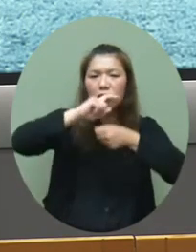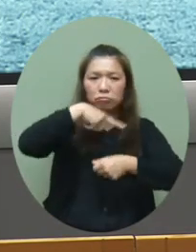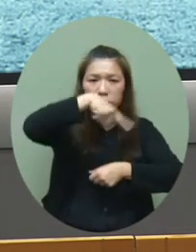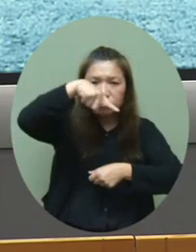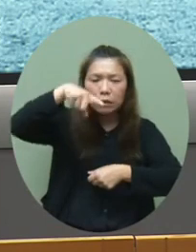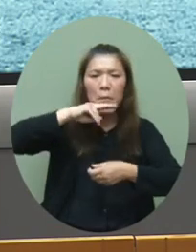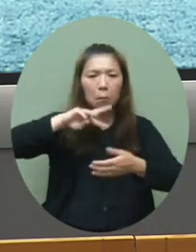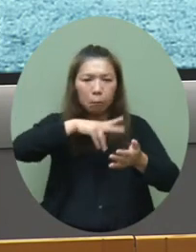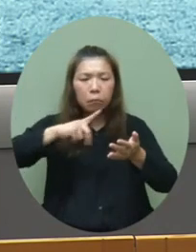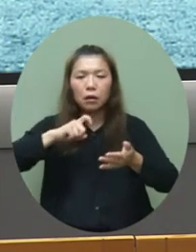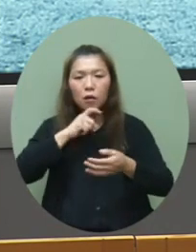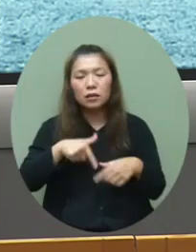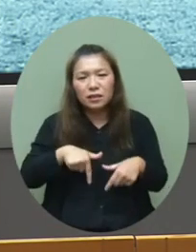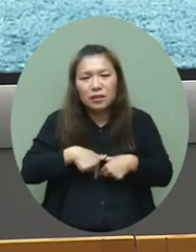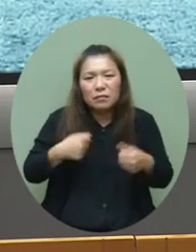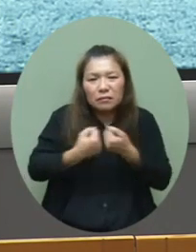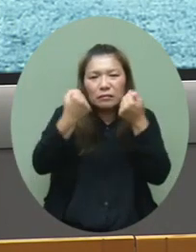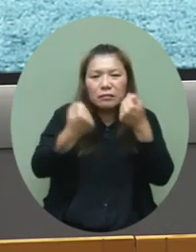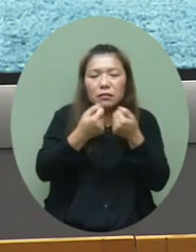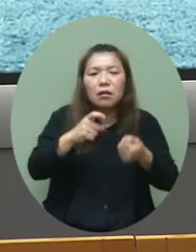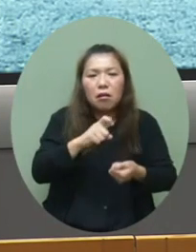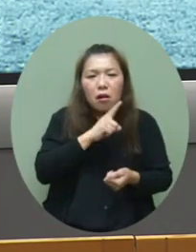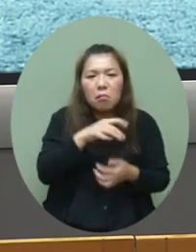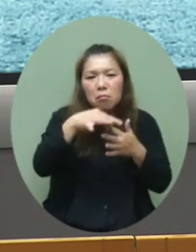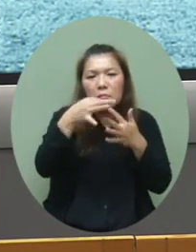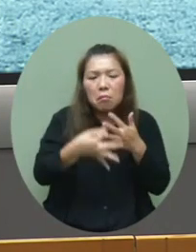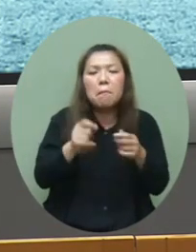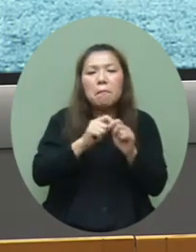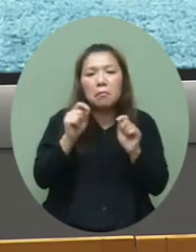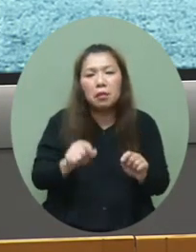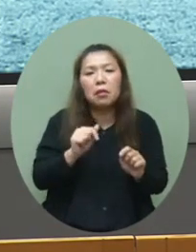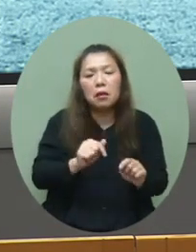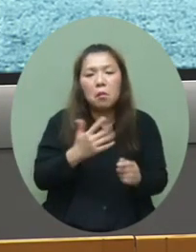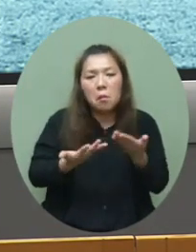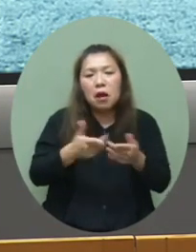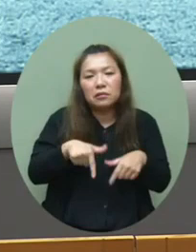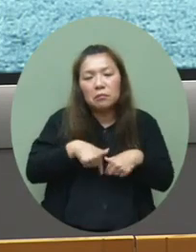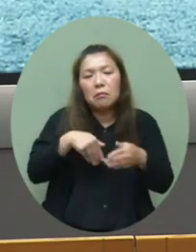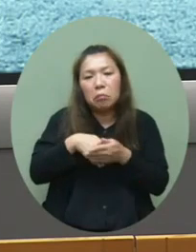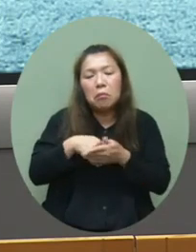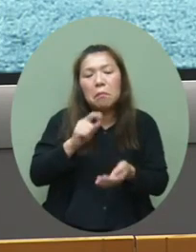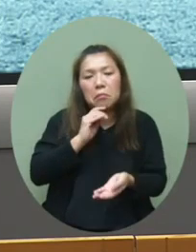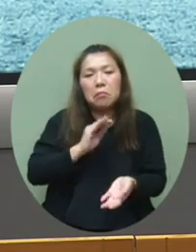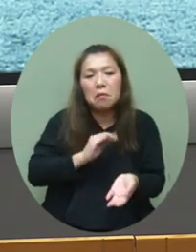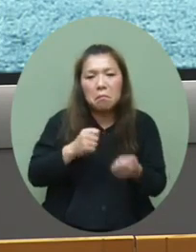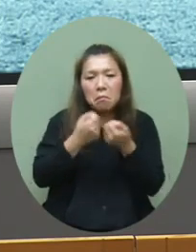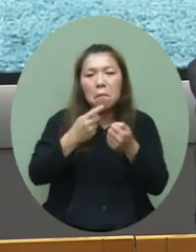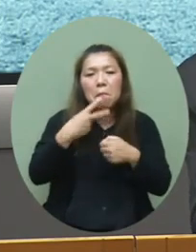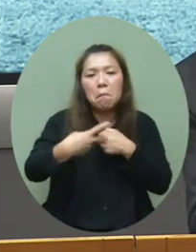埋佢亦都係有一個心房顫動惡化嘅情況咧，我就認為佢可能係個心臟嘅問題嘅併發症會比較多